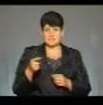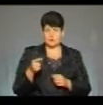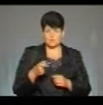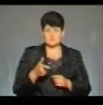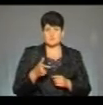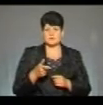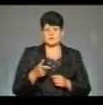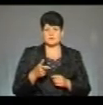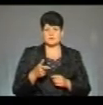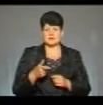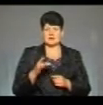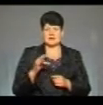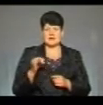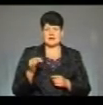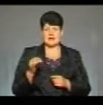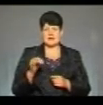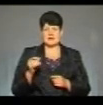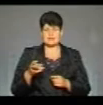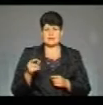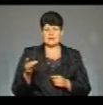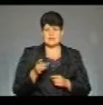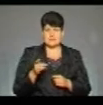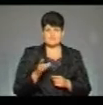галичанки, дві, і Регіна Рівне, і